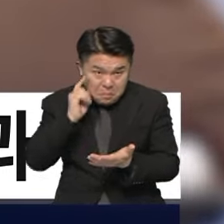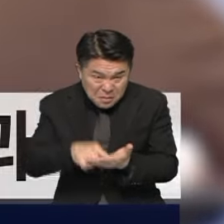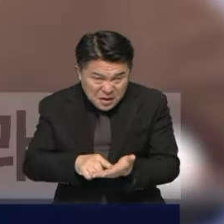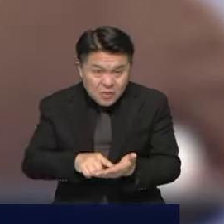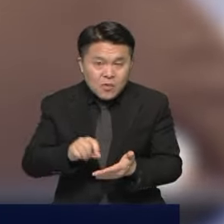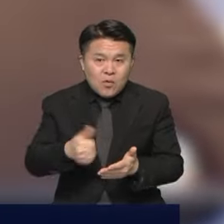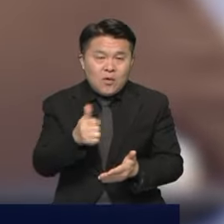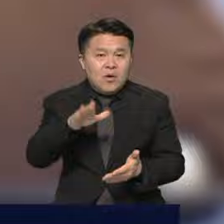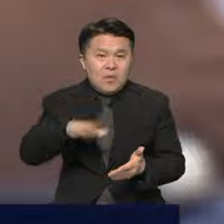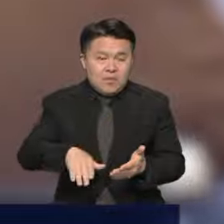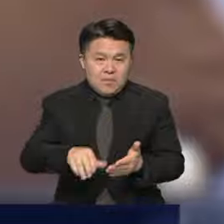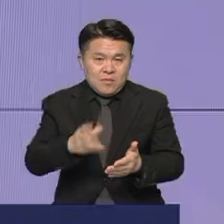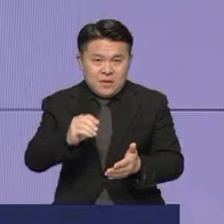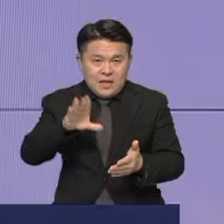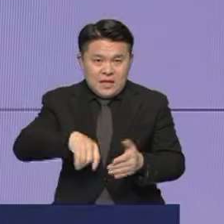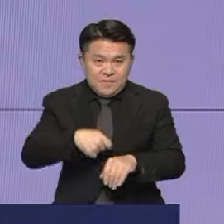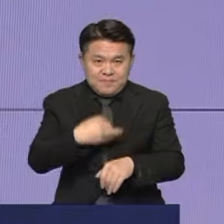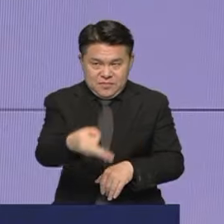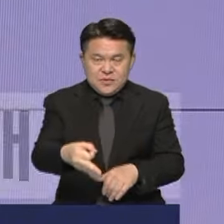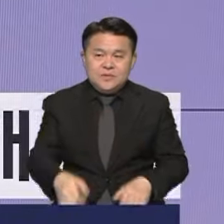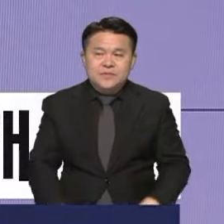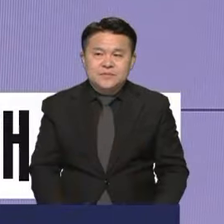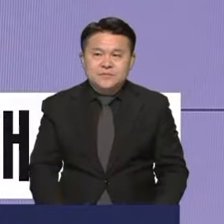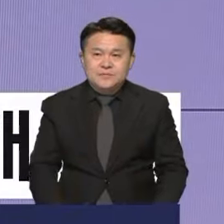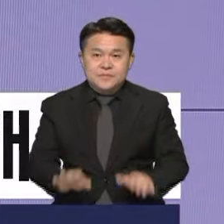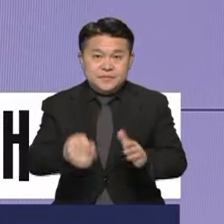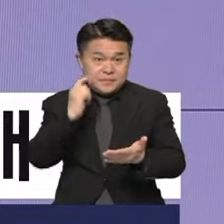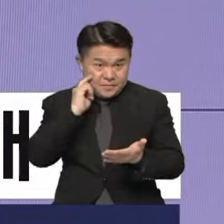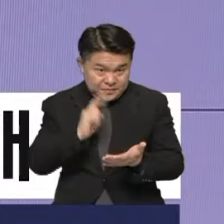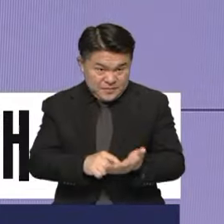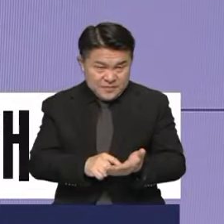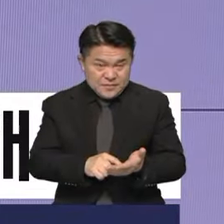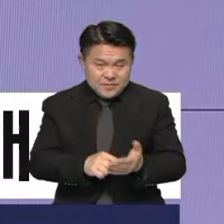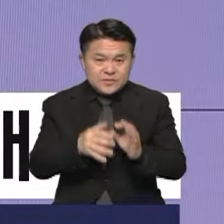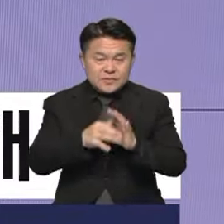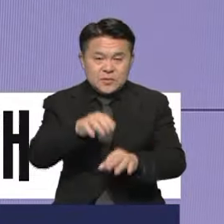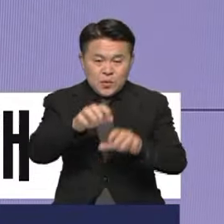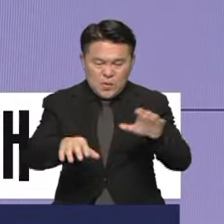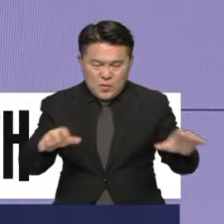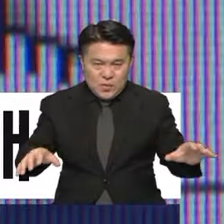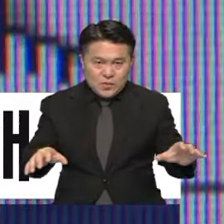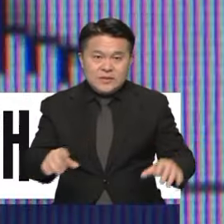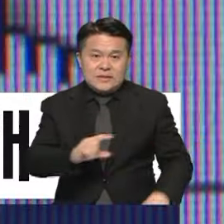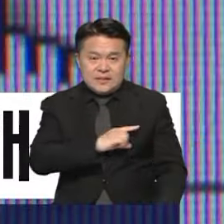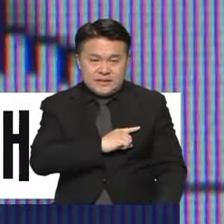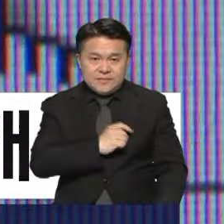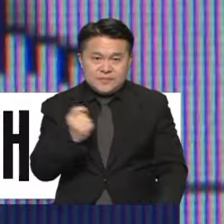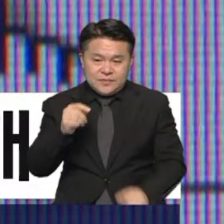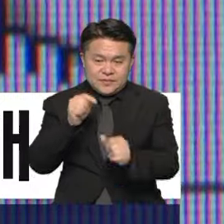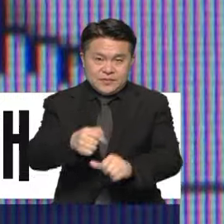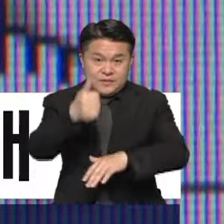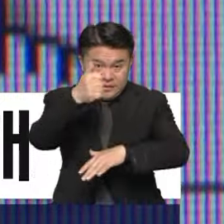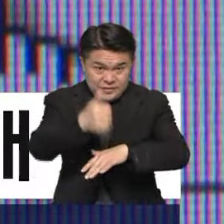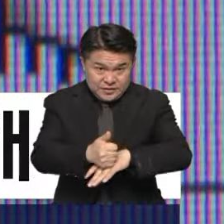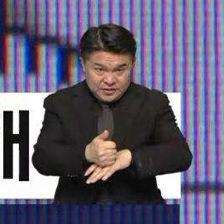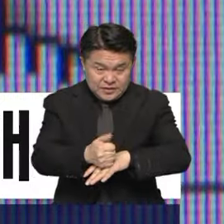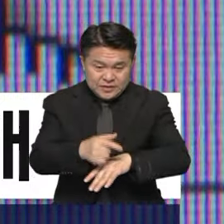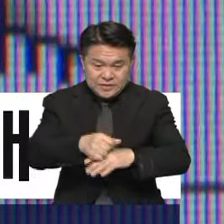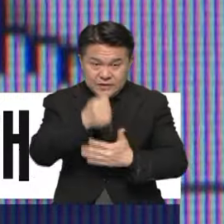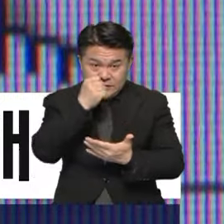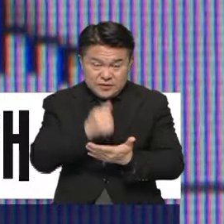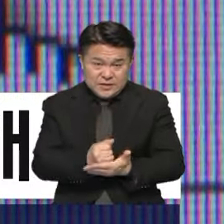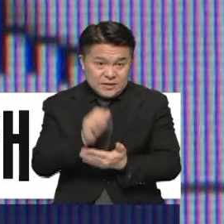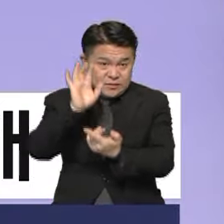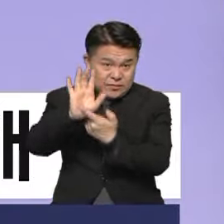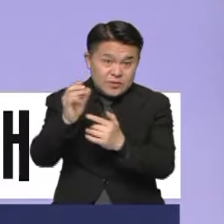과태료가 부과됩니다 이번에 적발된 아동 청소년 관련 기관의 이름과 조치 결과는 성범죄자